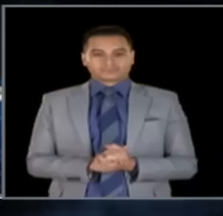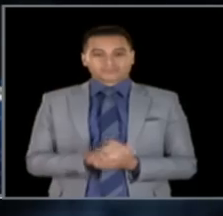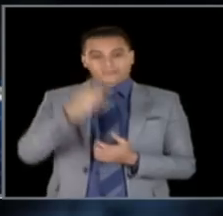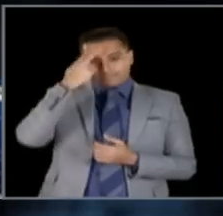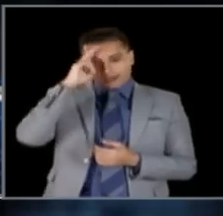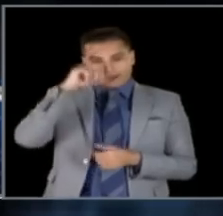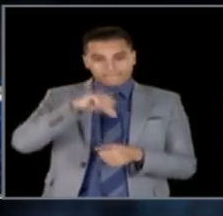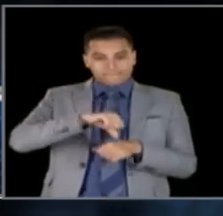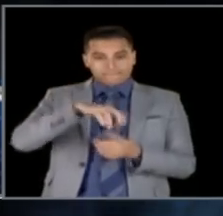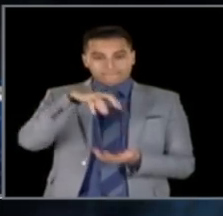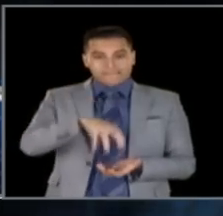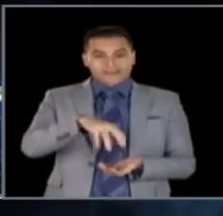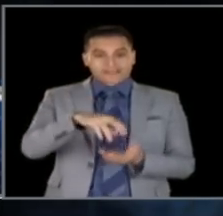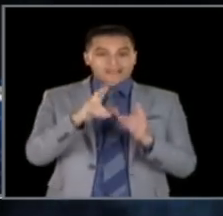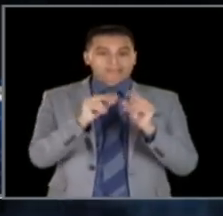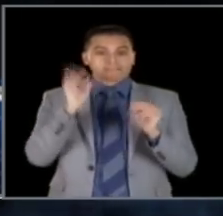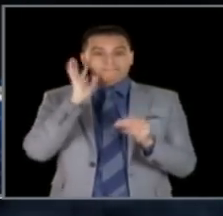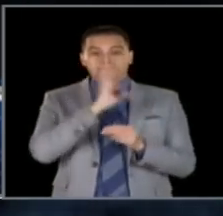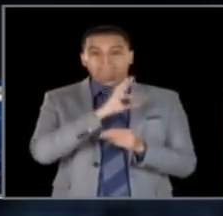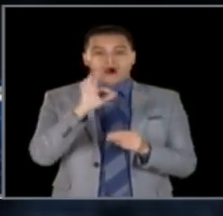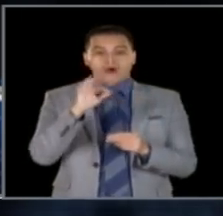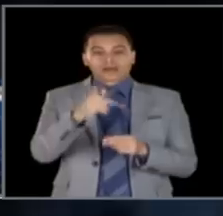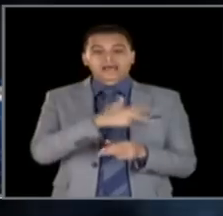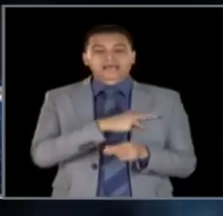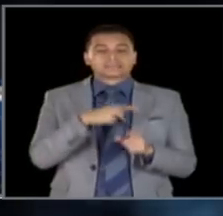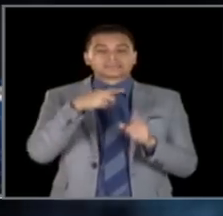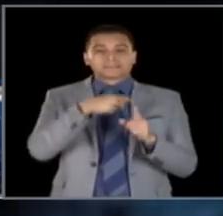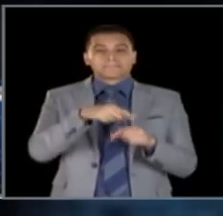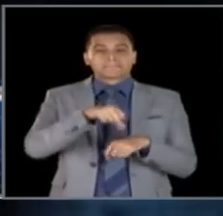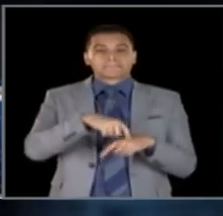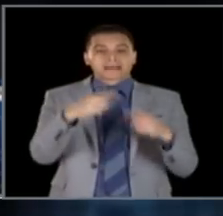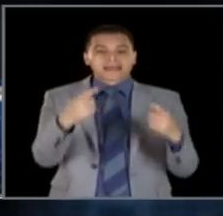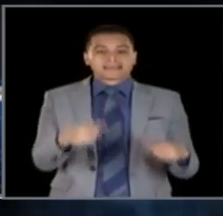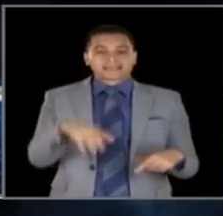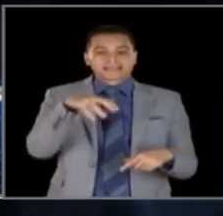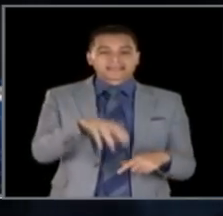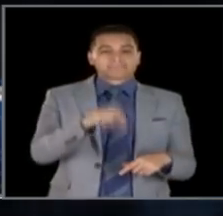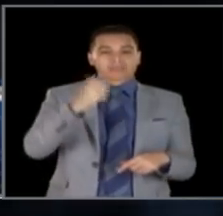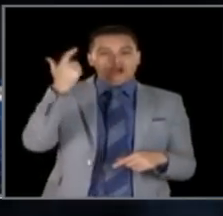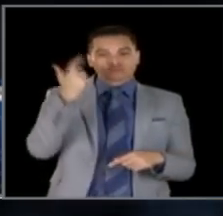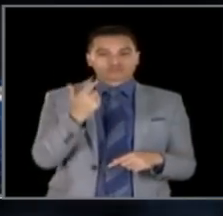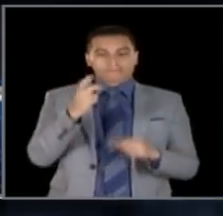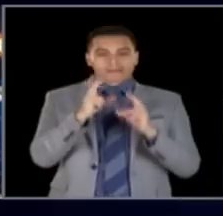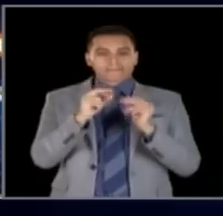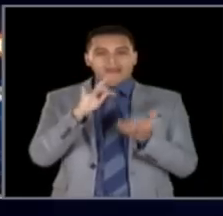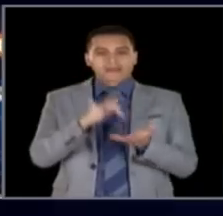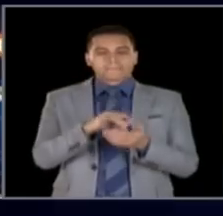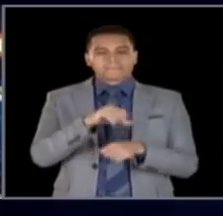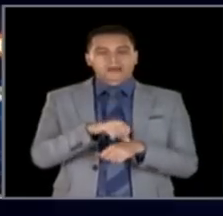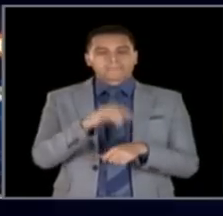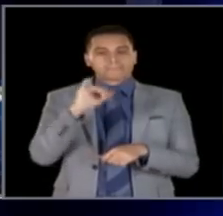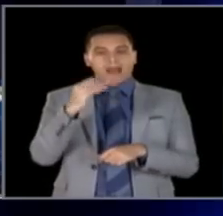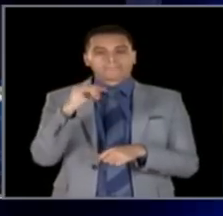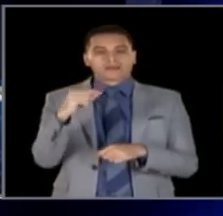ما هي المدينة اللبنانية الملقبة بمدينة الشمس؟ محمد